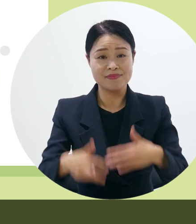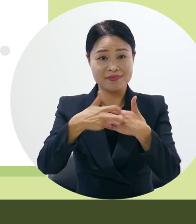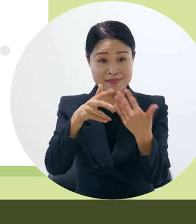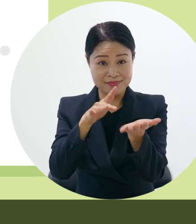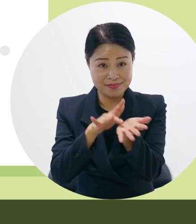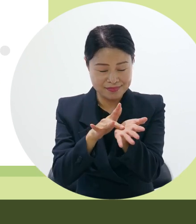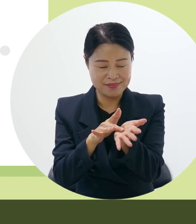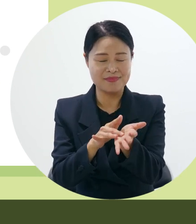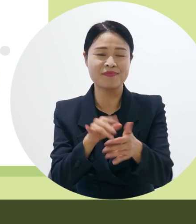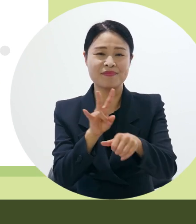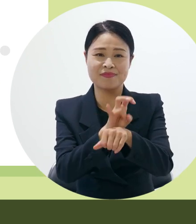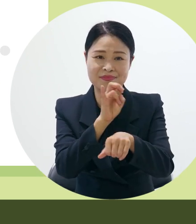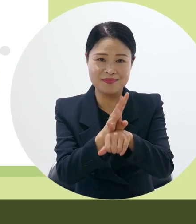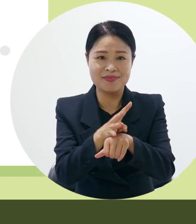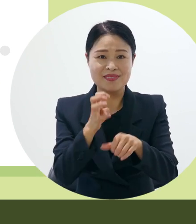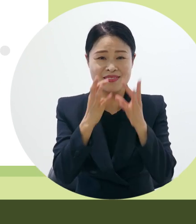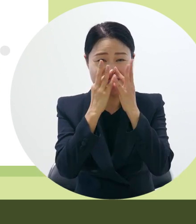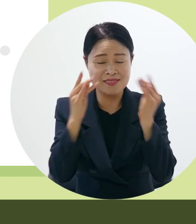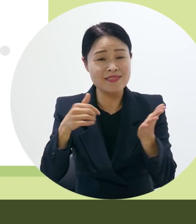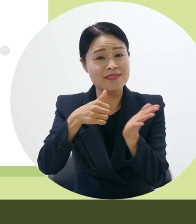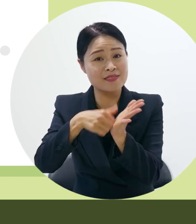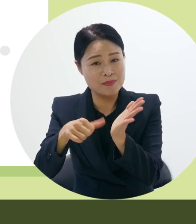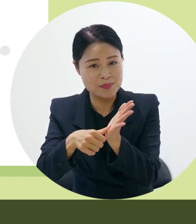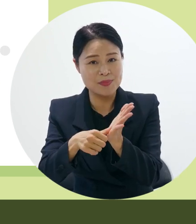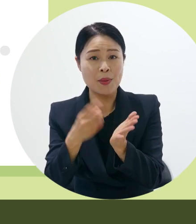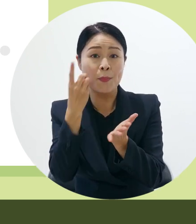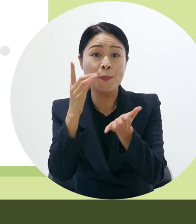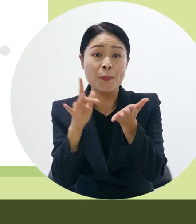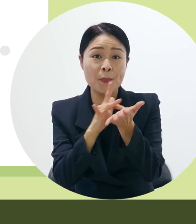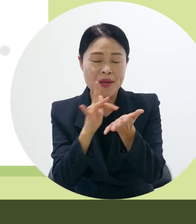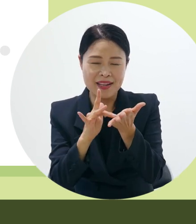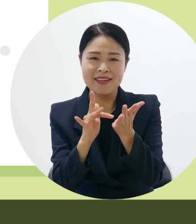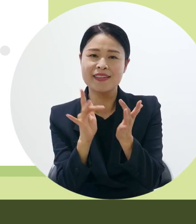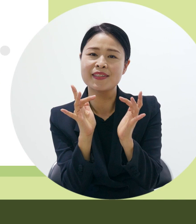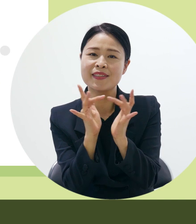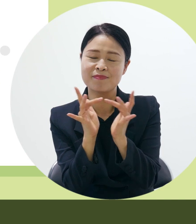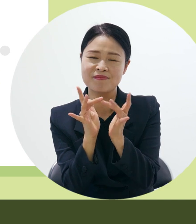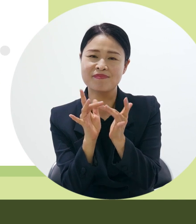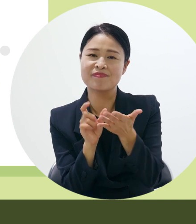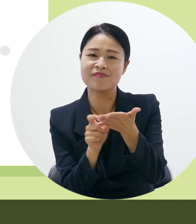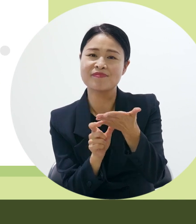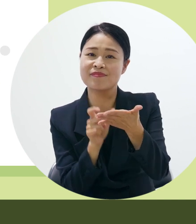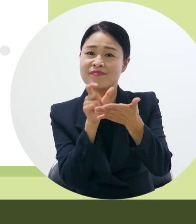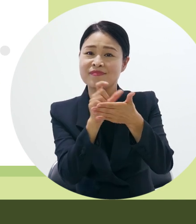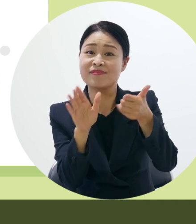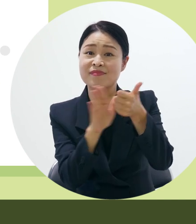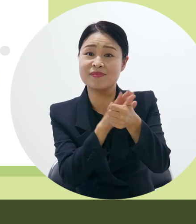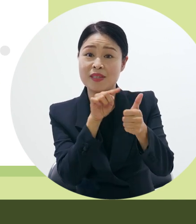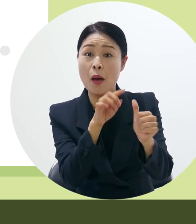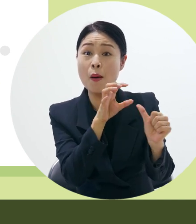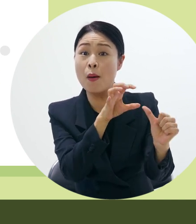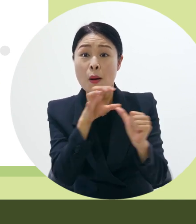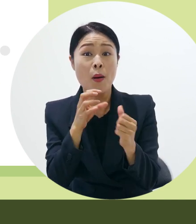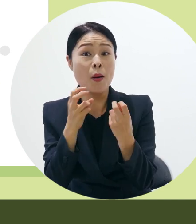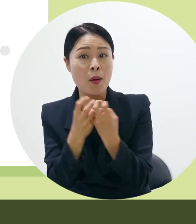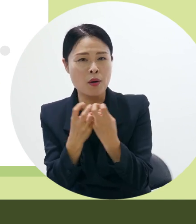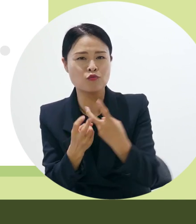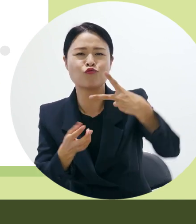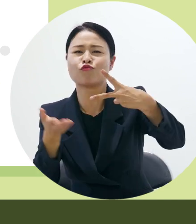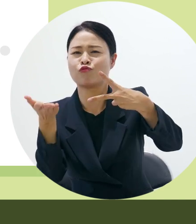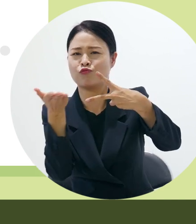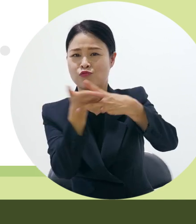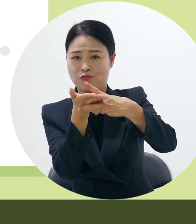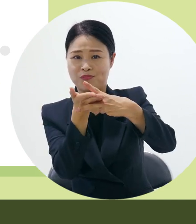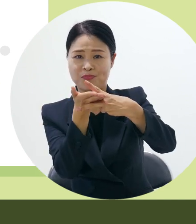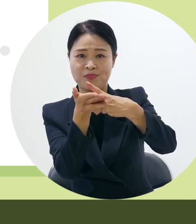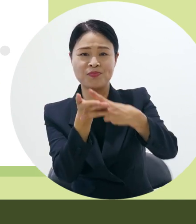의약외품 모바일 간편 검색 서비스 활용법은 2편 의약외품 간편 검색 서비스 사용법에서